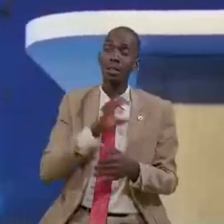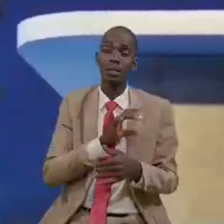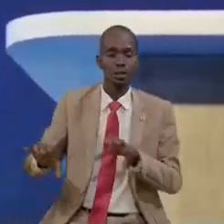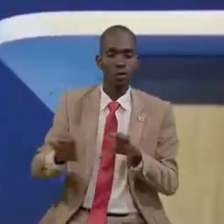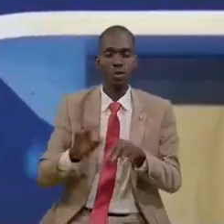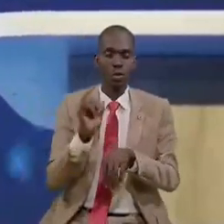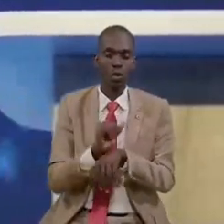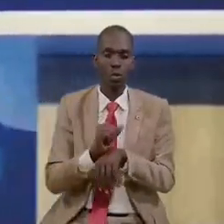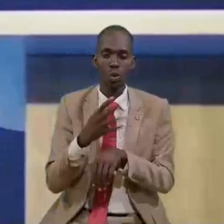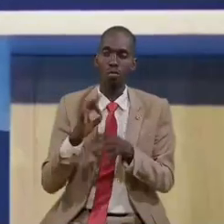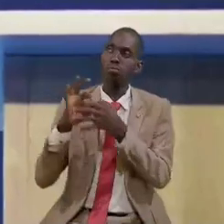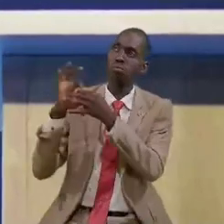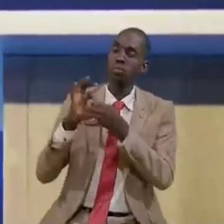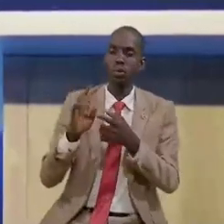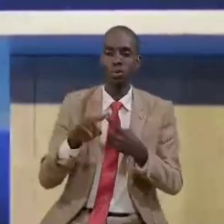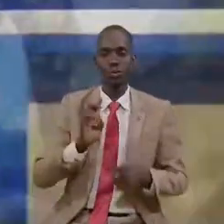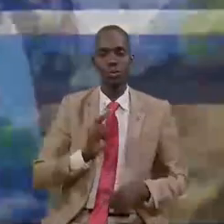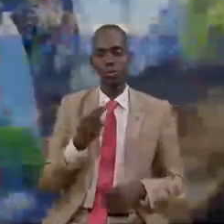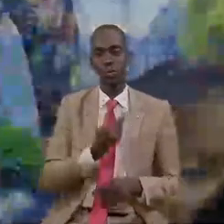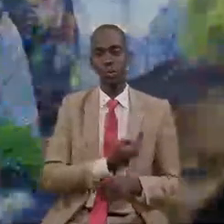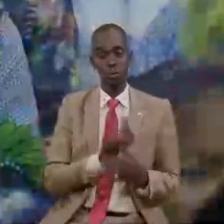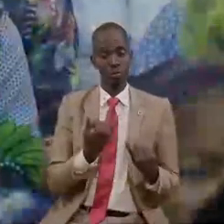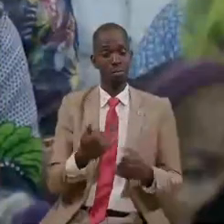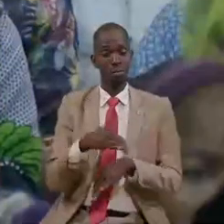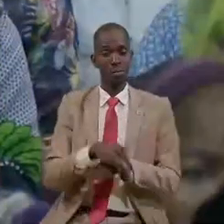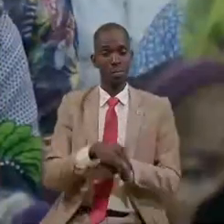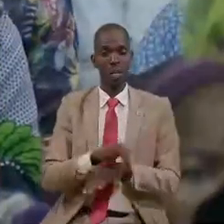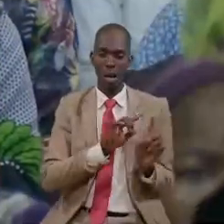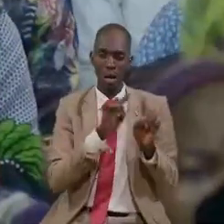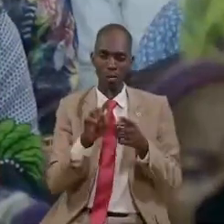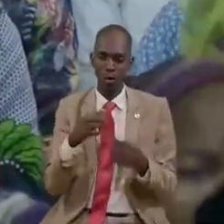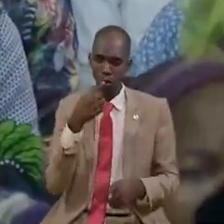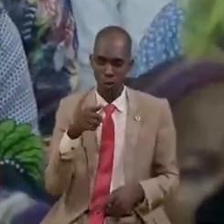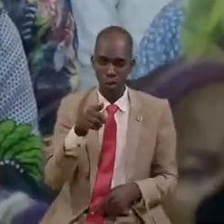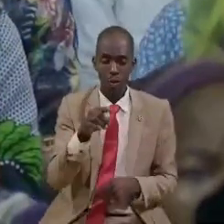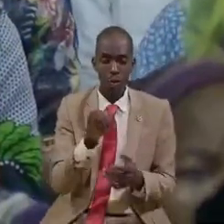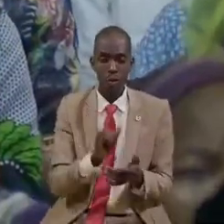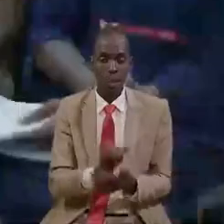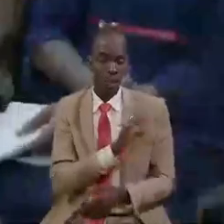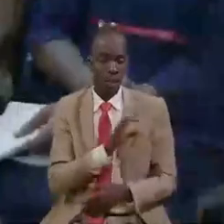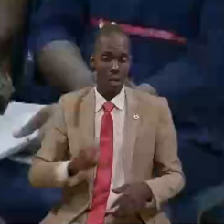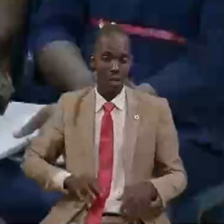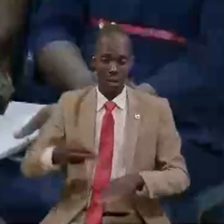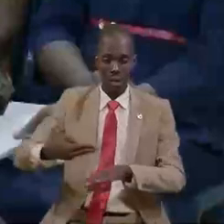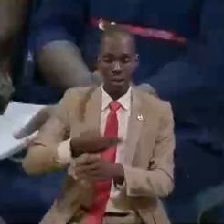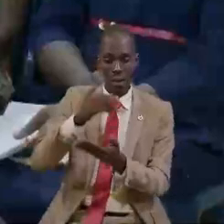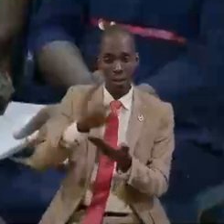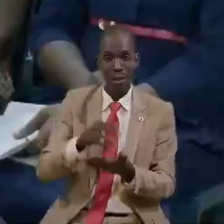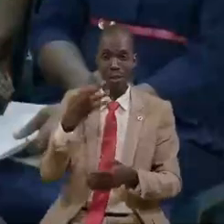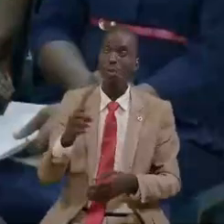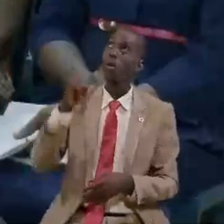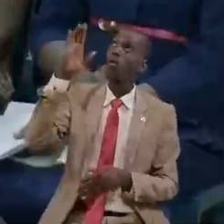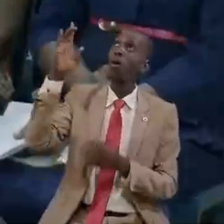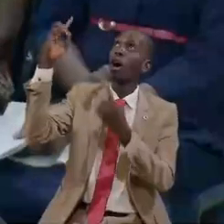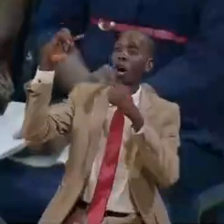réconciliation. Ce soir, je viens vous dire que Christ, l'agneau de Dieu, est venu. Il vous fera